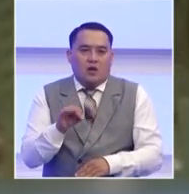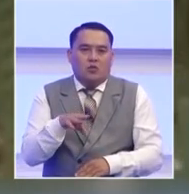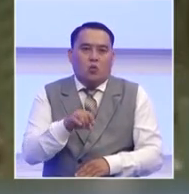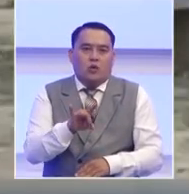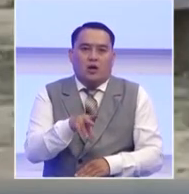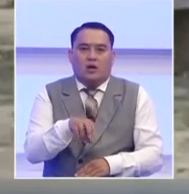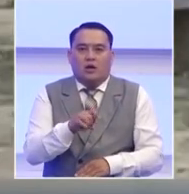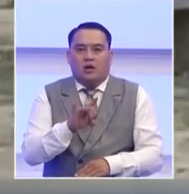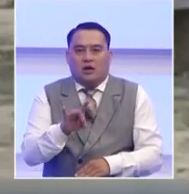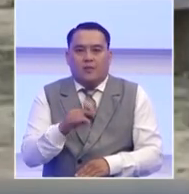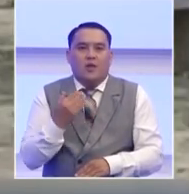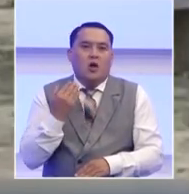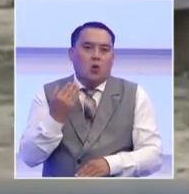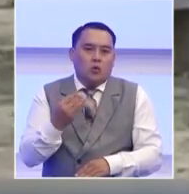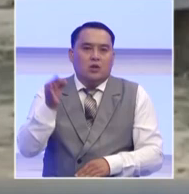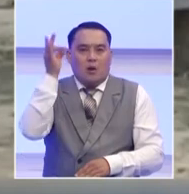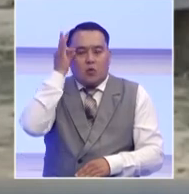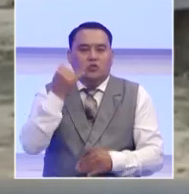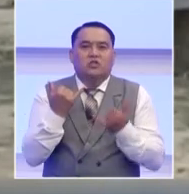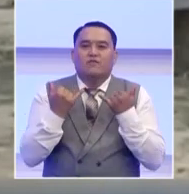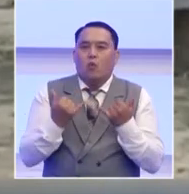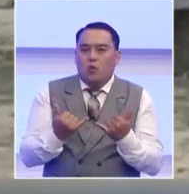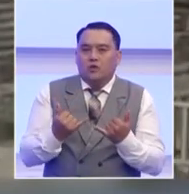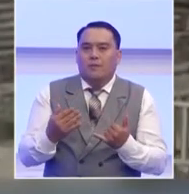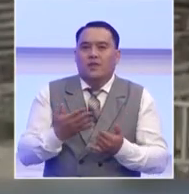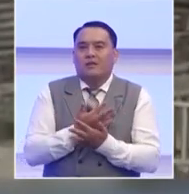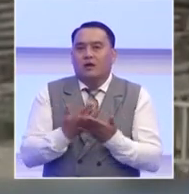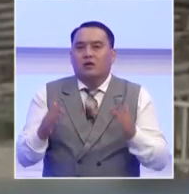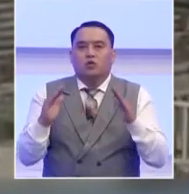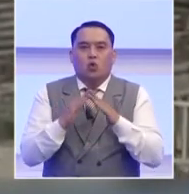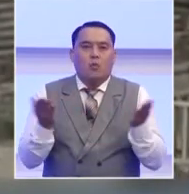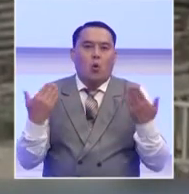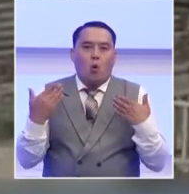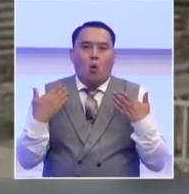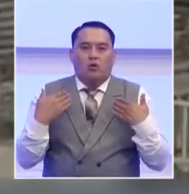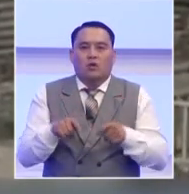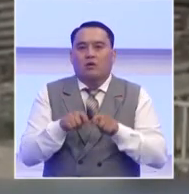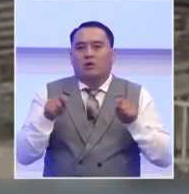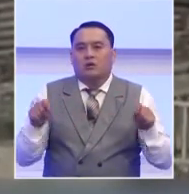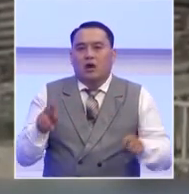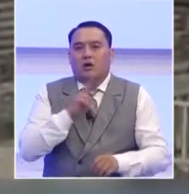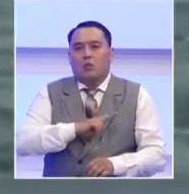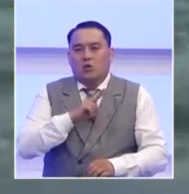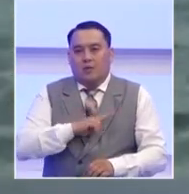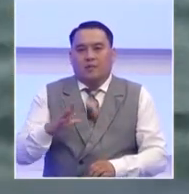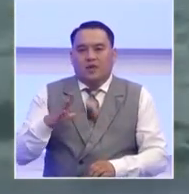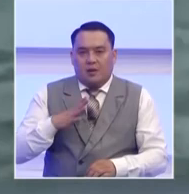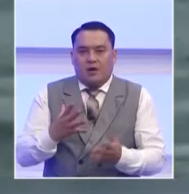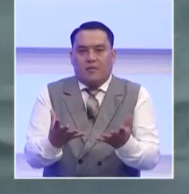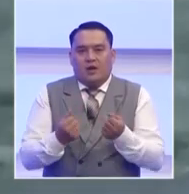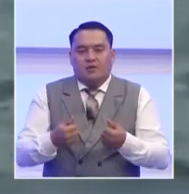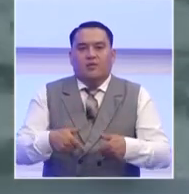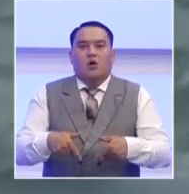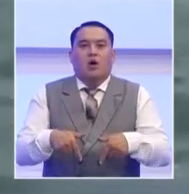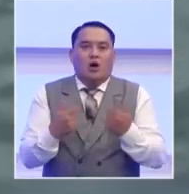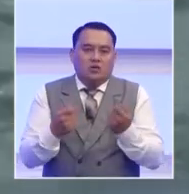Торайгыре и Быржанколе. Напомним, до сегодняшнего дня некоторые дома отдыха на курорте Баянауль уже работали и принимали